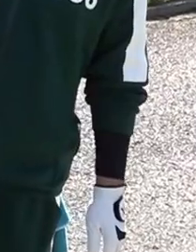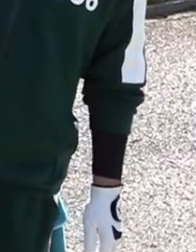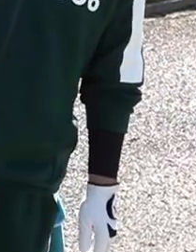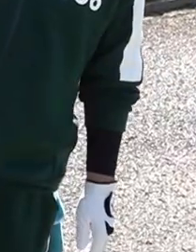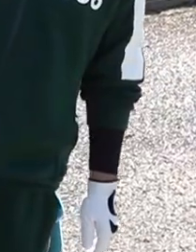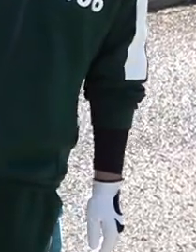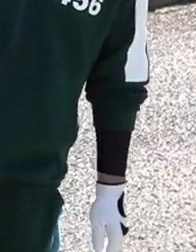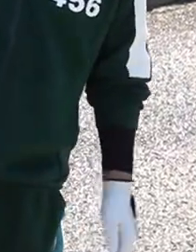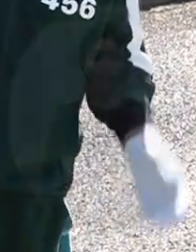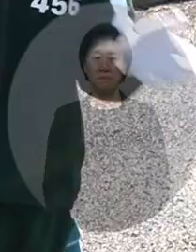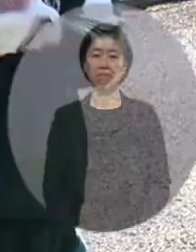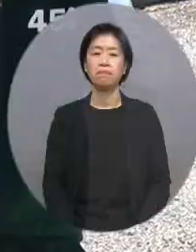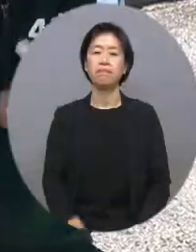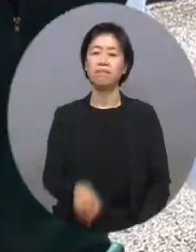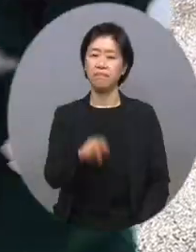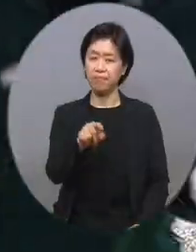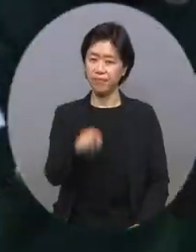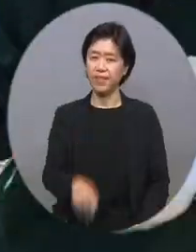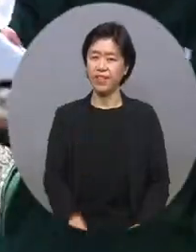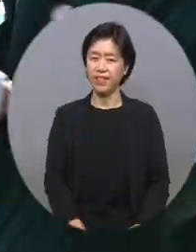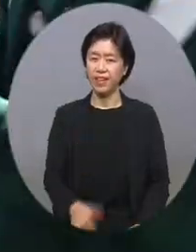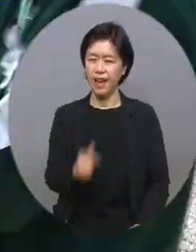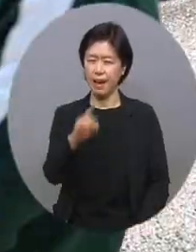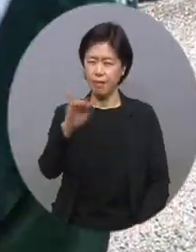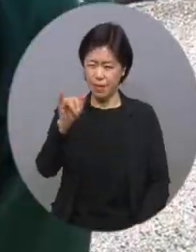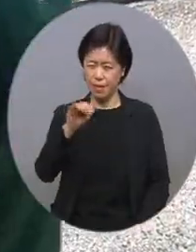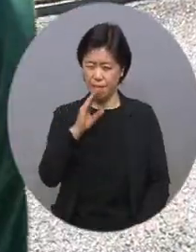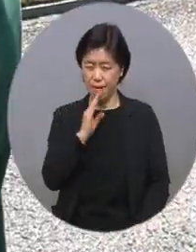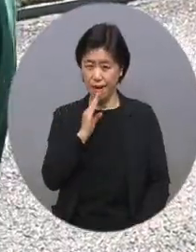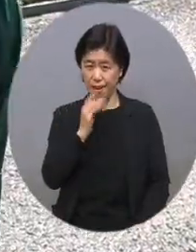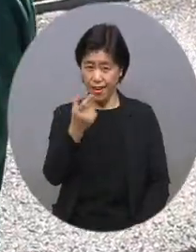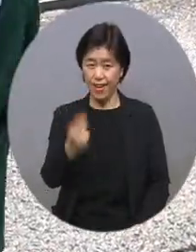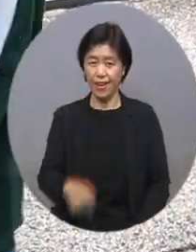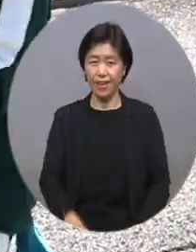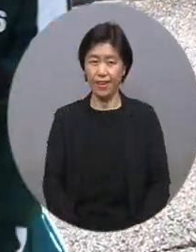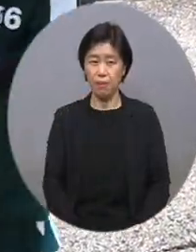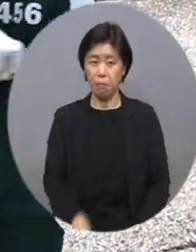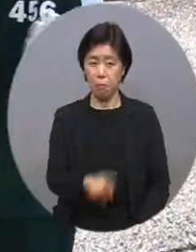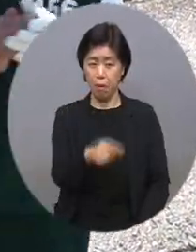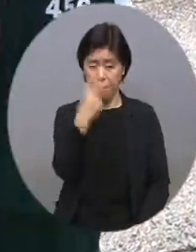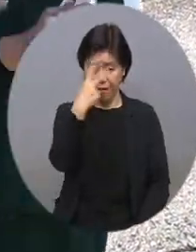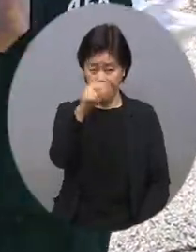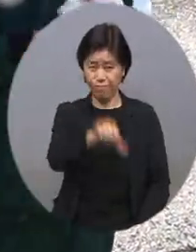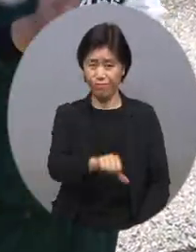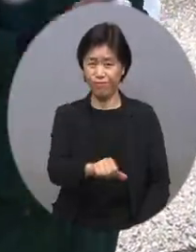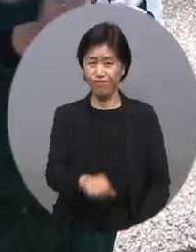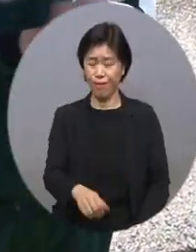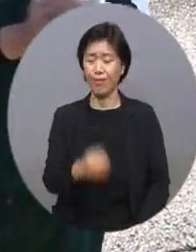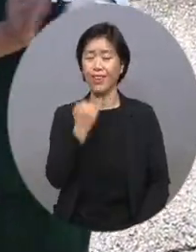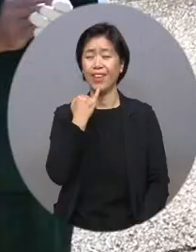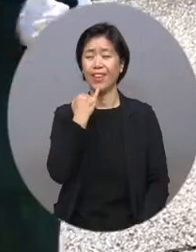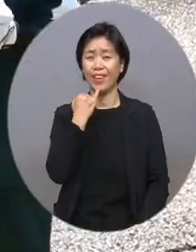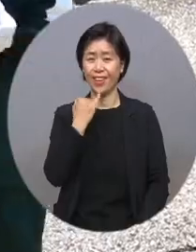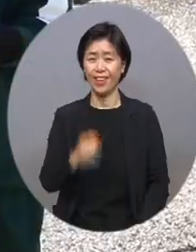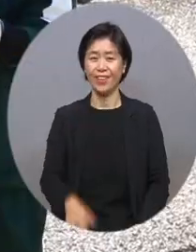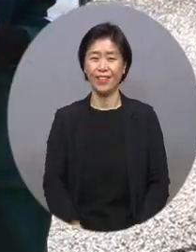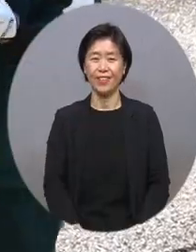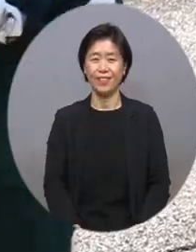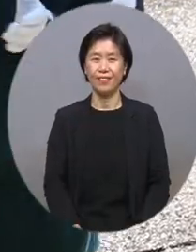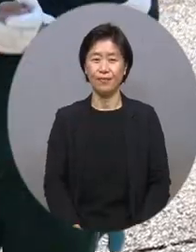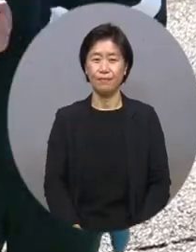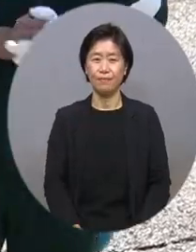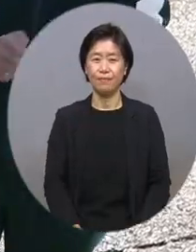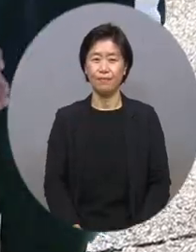좋아. 역시 내가 합의 맞지. 합의 맞다고. 관리자님 괜찮은데? 와. 관리자님을 계속 이겨라 하면 안 돼요? 우리